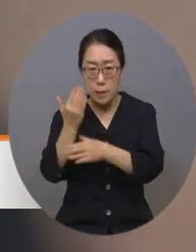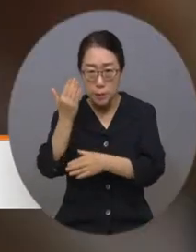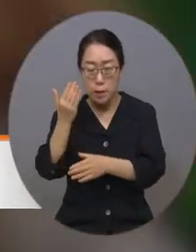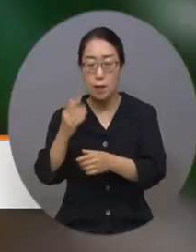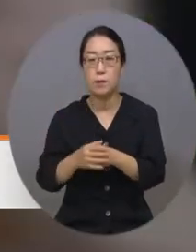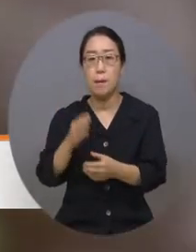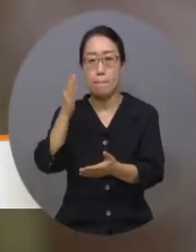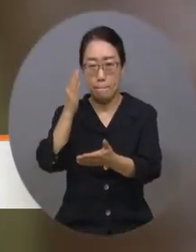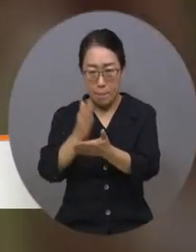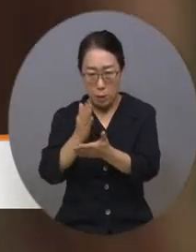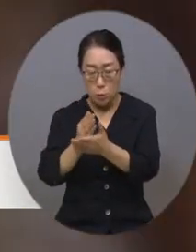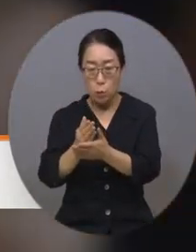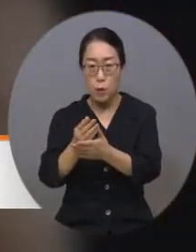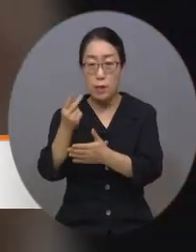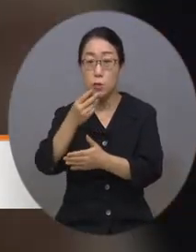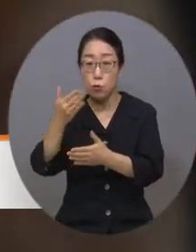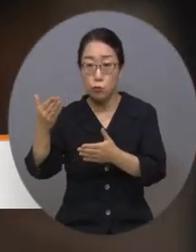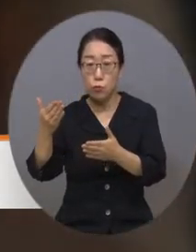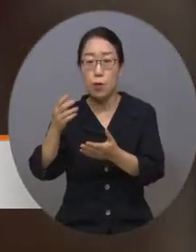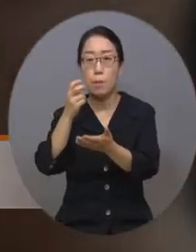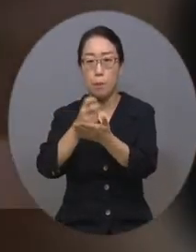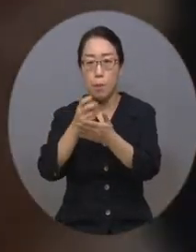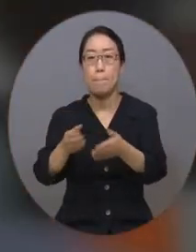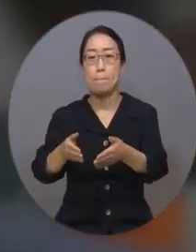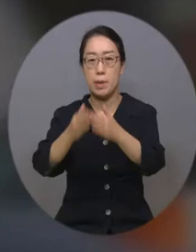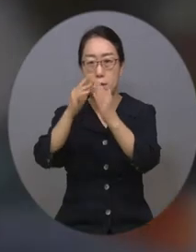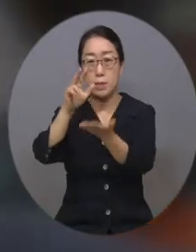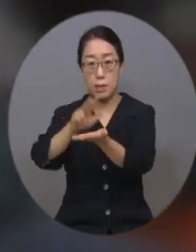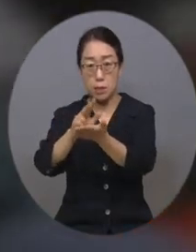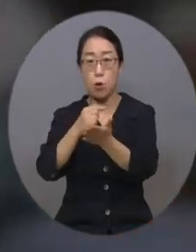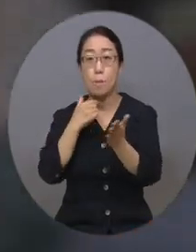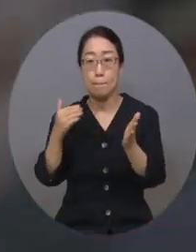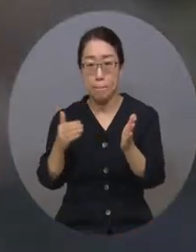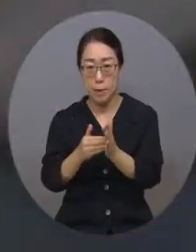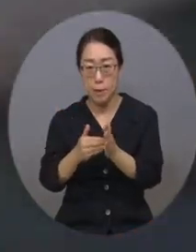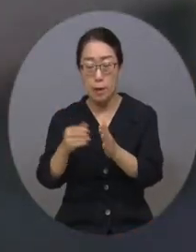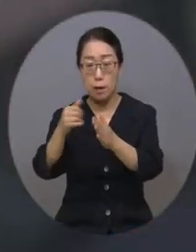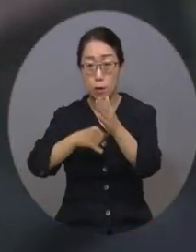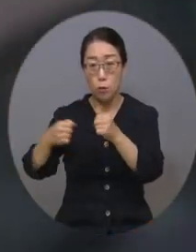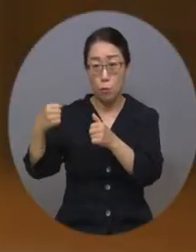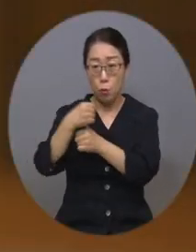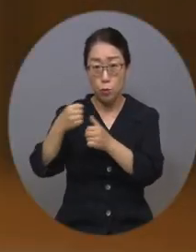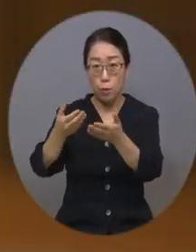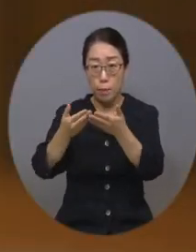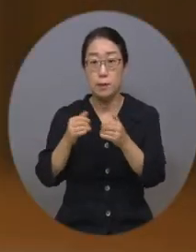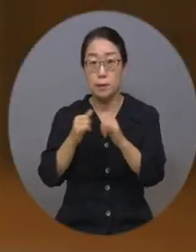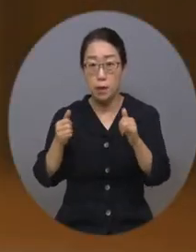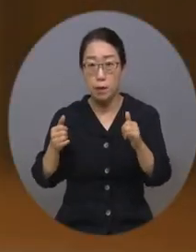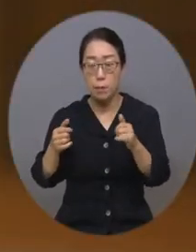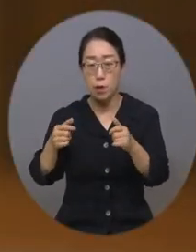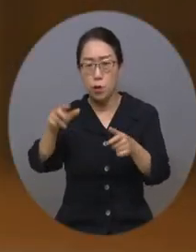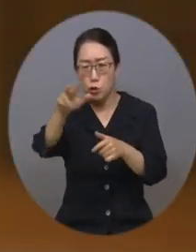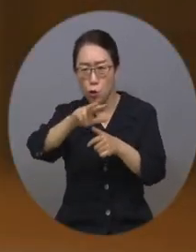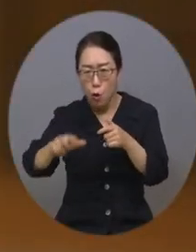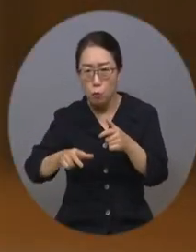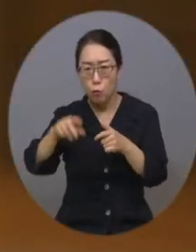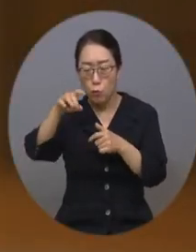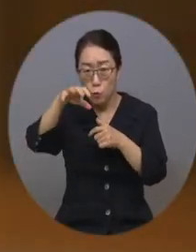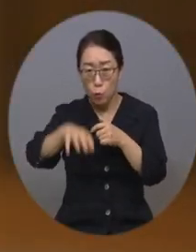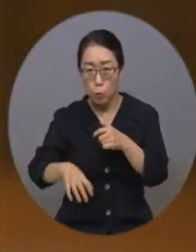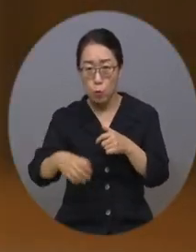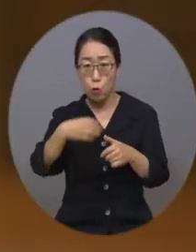주민등록법 개정 으로 도입되었습니다 이에 따라 가정폭력 피해자는 전국어디서나 가까운